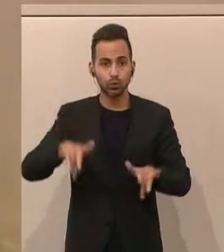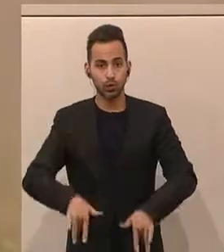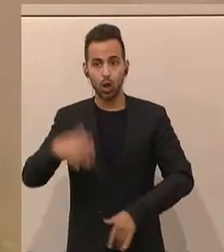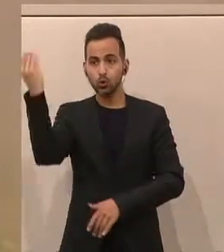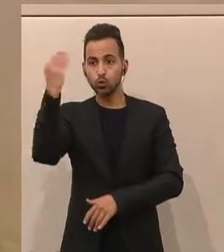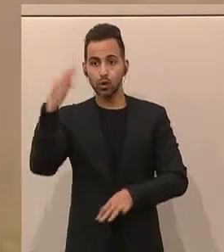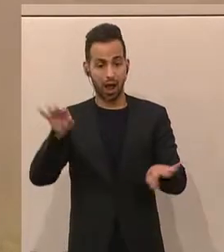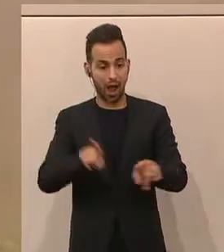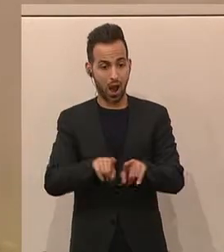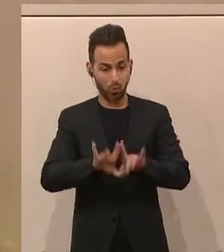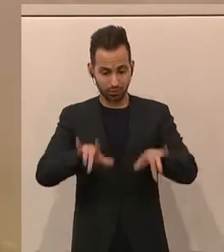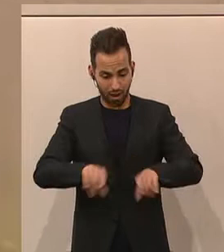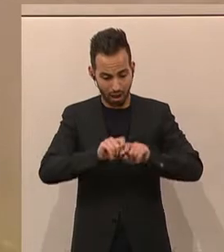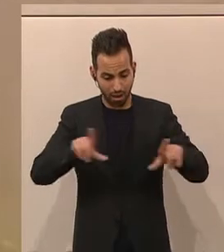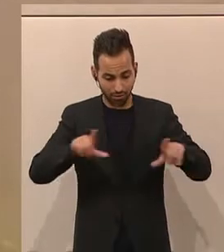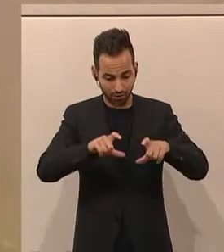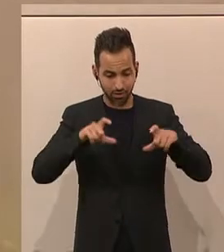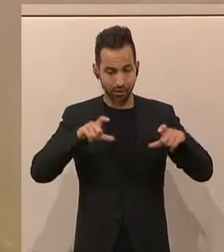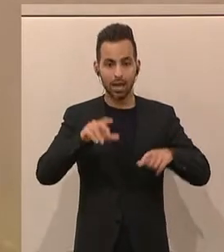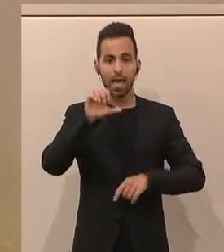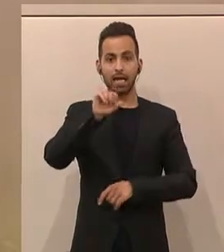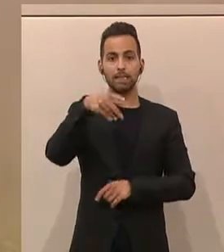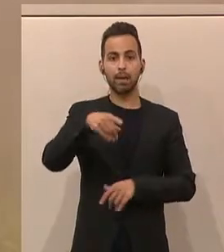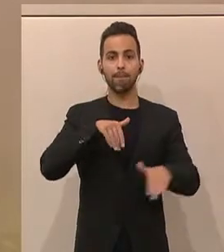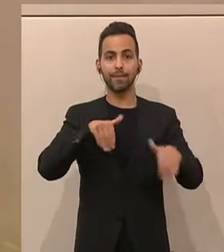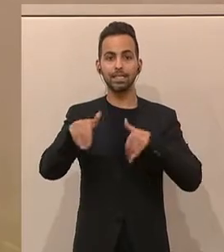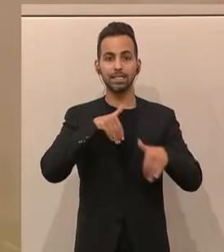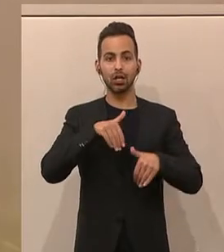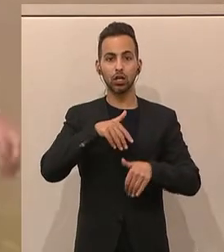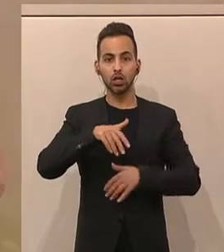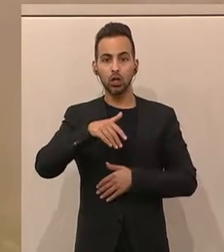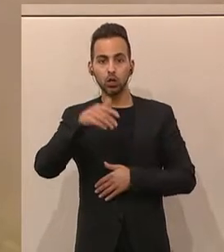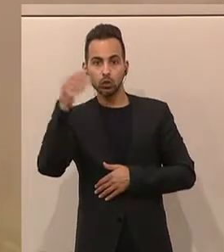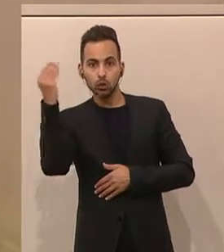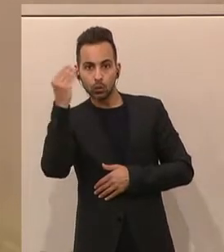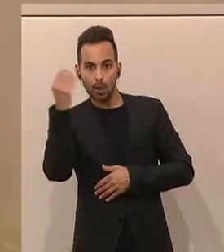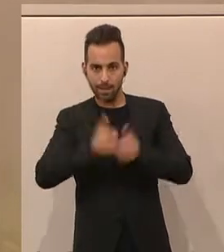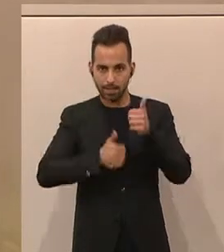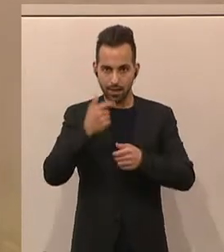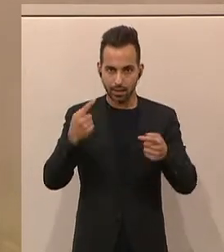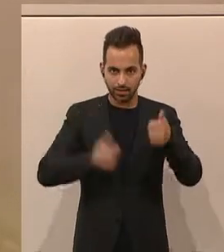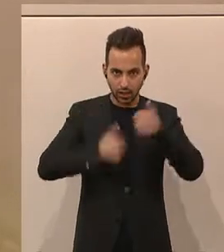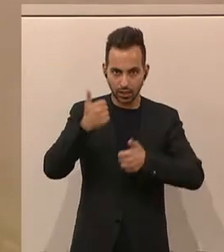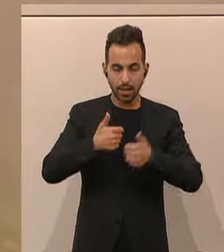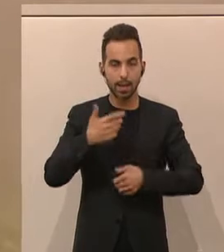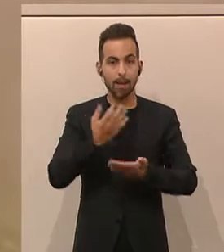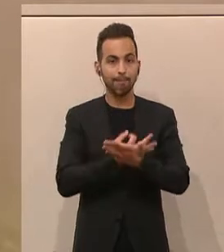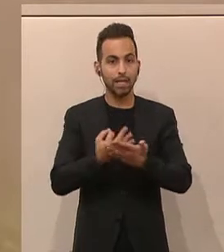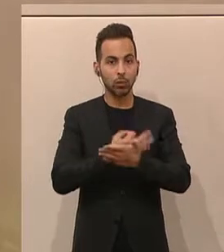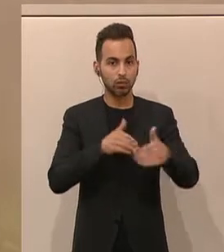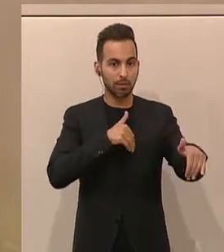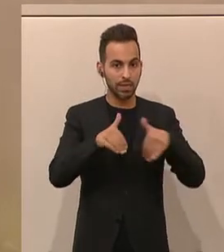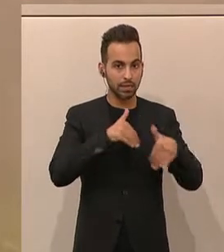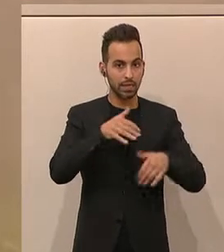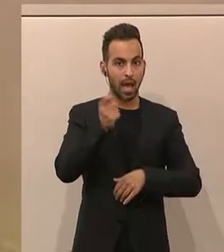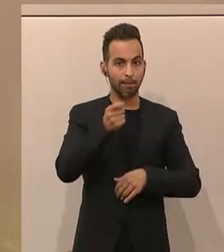witzigen vielleicht Bildtext. SP-Minister und Schüler in Mathematik-Wettstreit. Bildungsministerin Hammerschmidt und